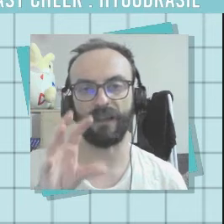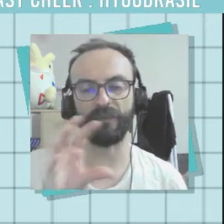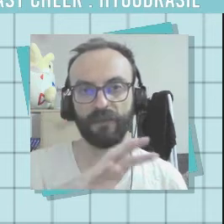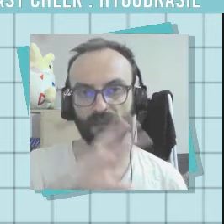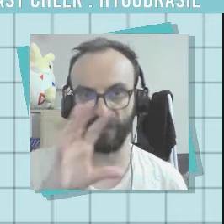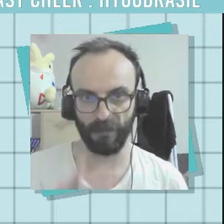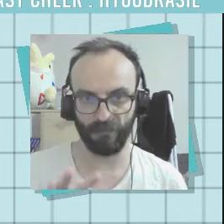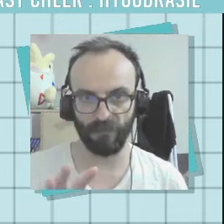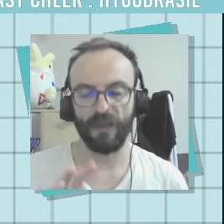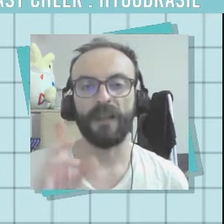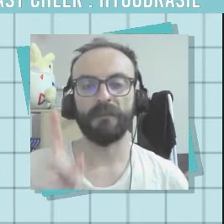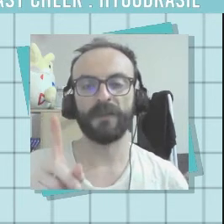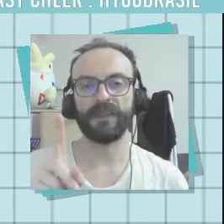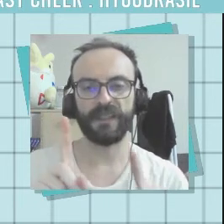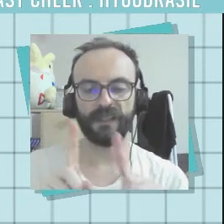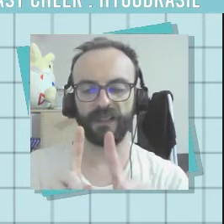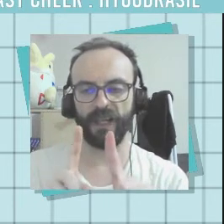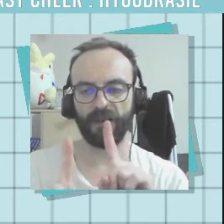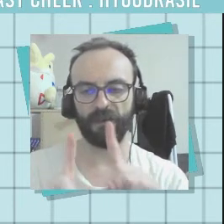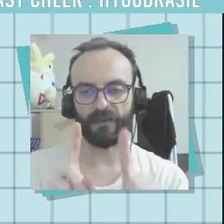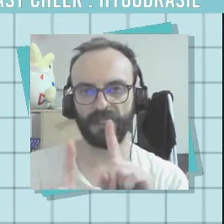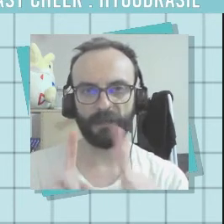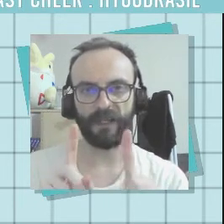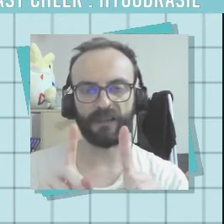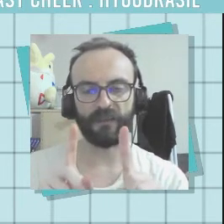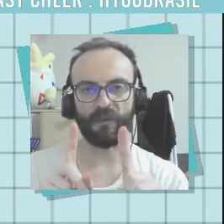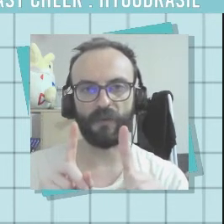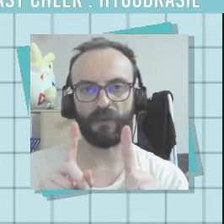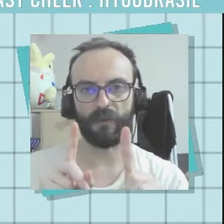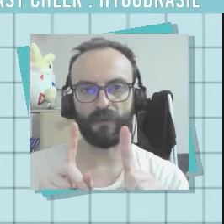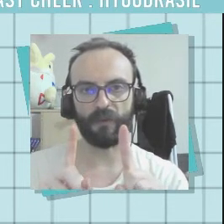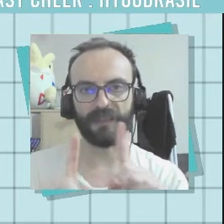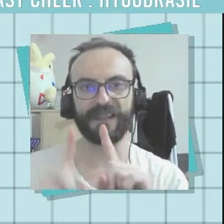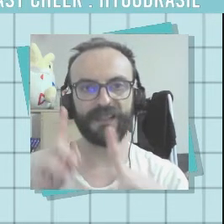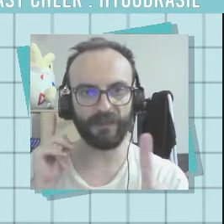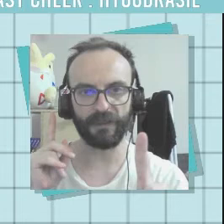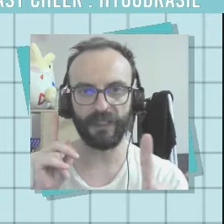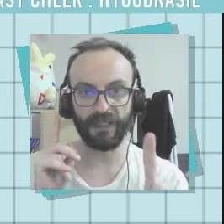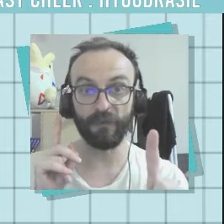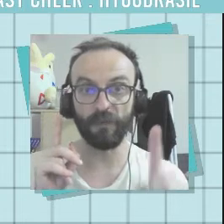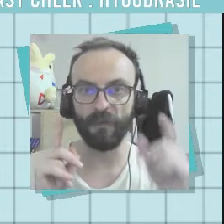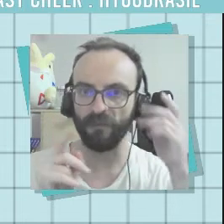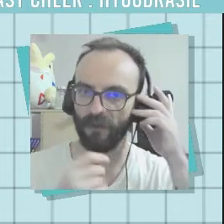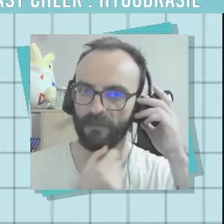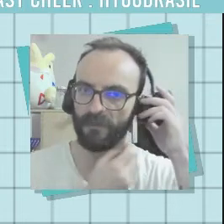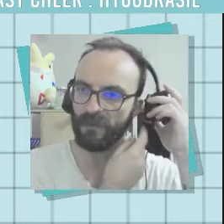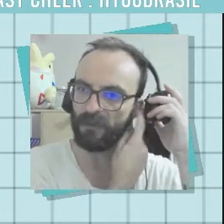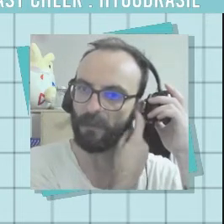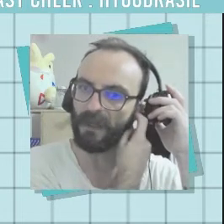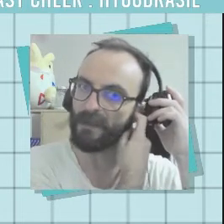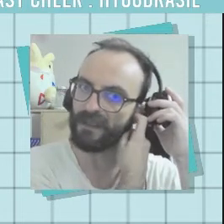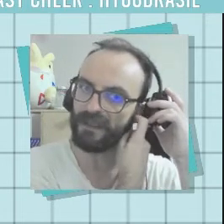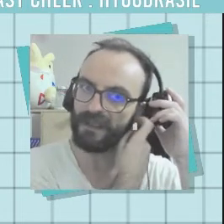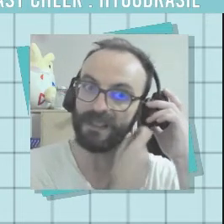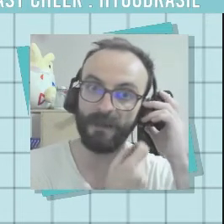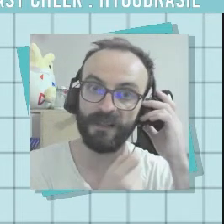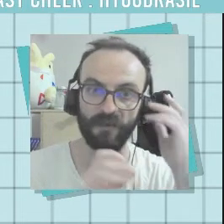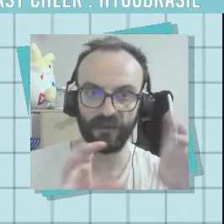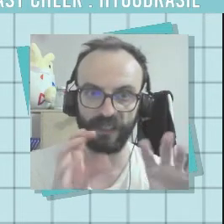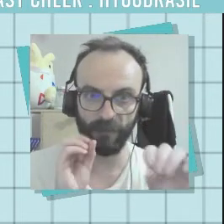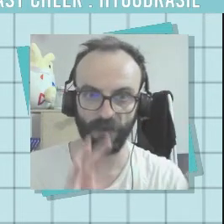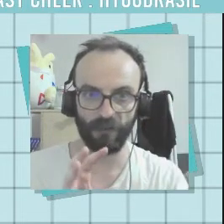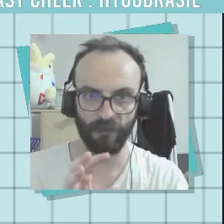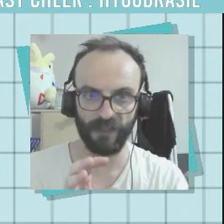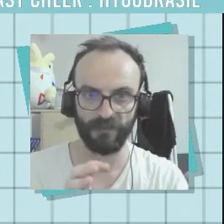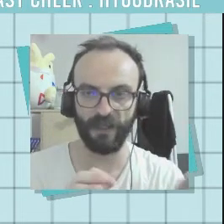fait à la fois de vous filmer vous, mais aussi qui a des caméras qui en gros testent les niveaux de profondeur. Donc ils ne prennent pas des images, juste